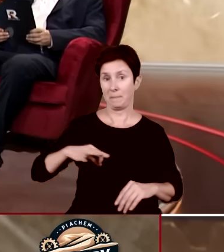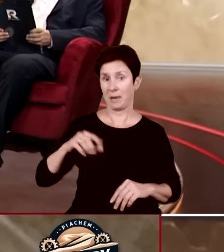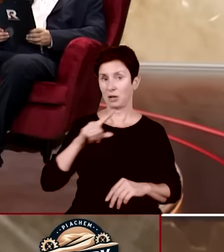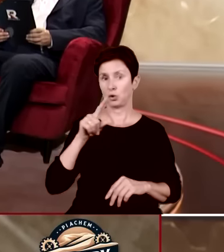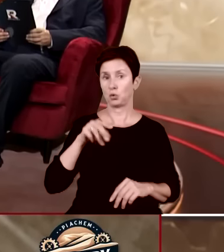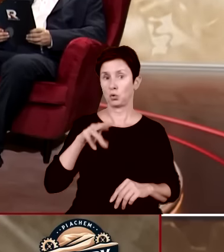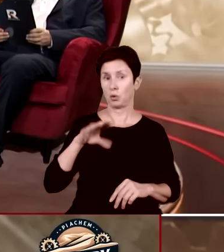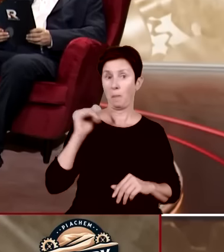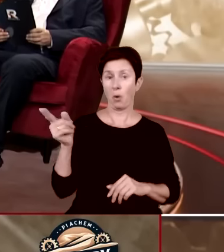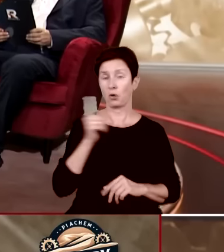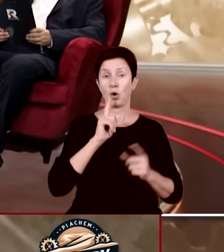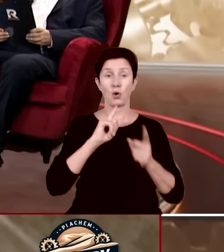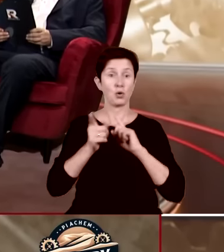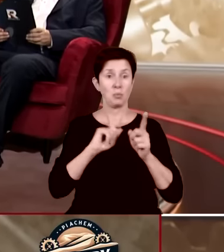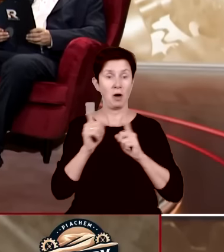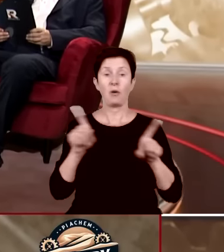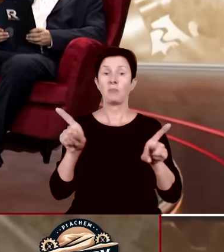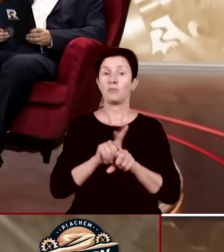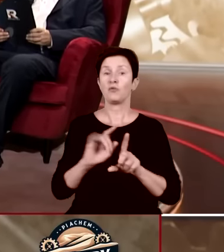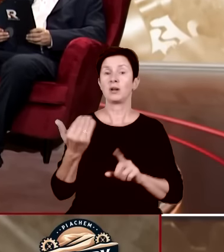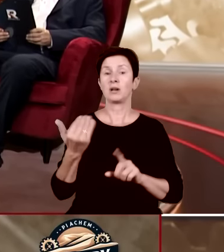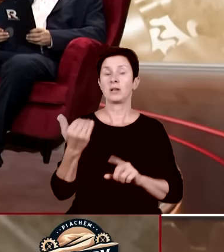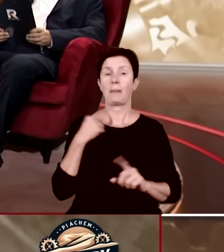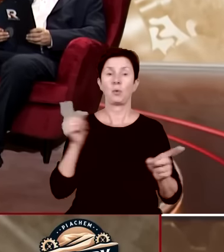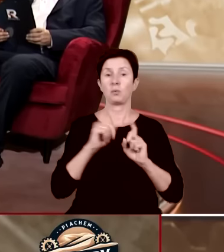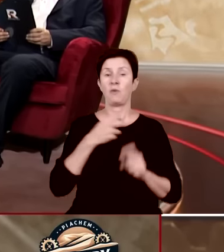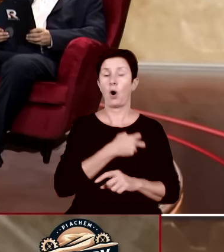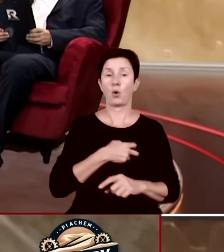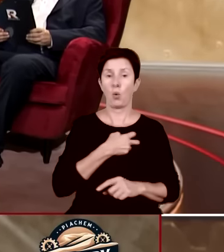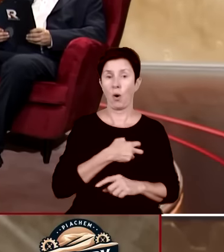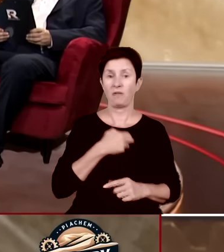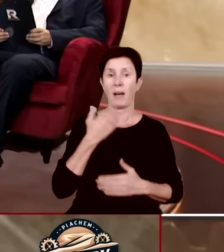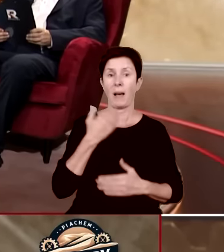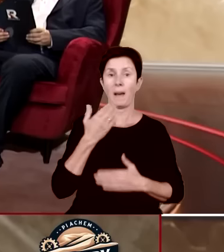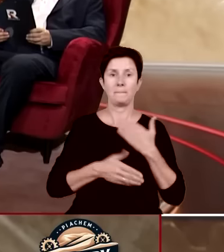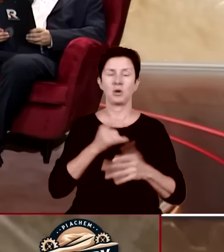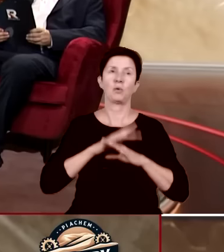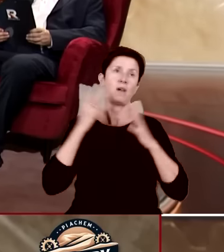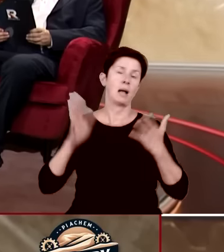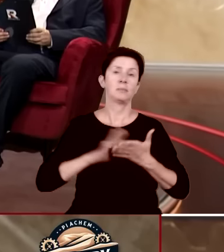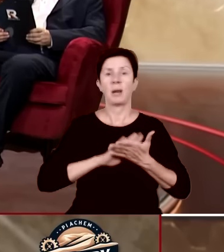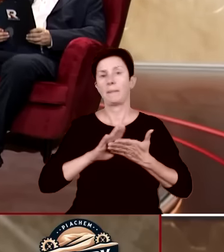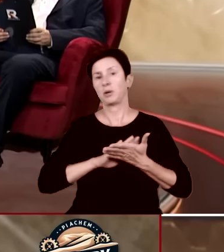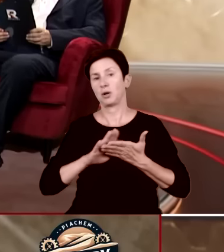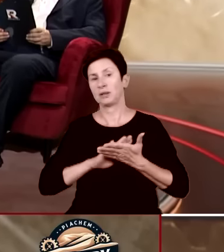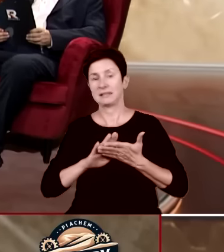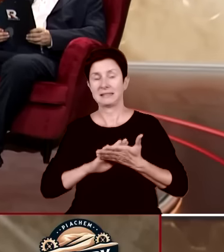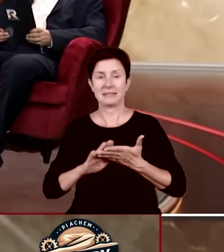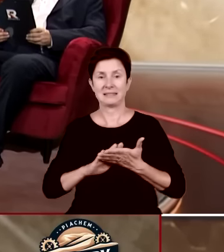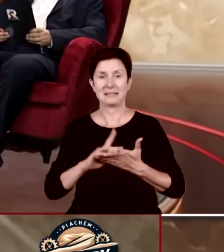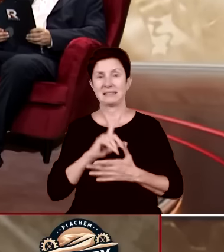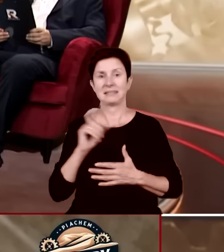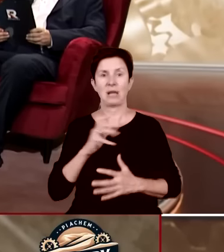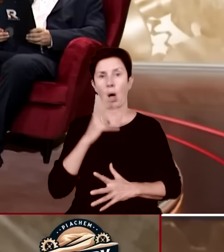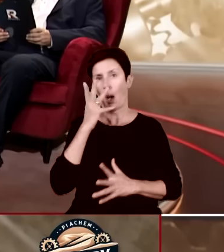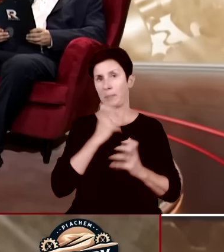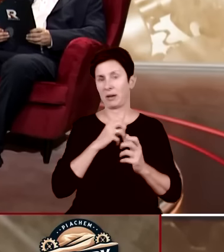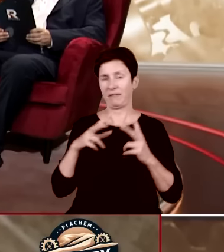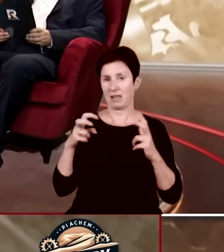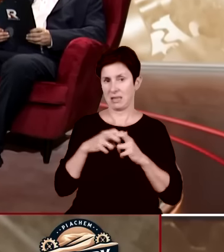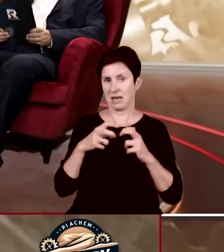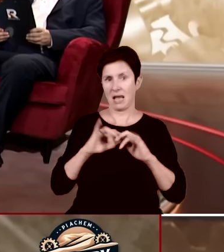rozmowę, podobnie jak z panem Hołownią, i później będą wielkie przeprosiny za tą obrazę w internecie, bo jak ktoś